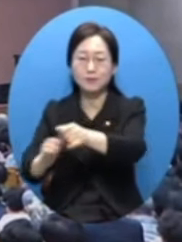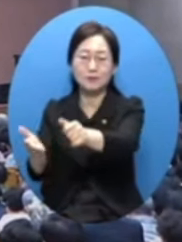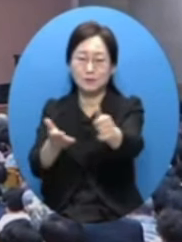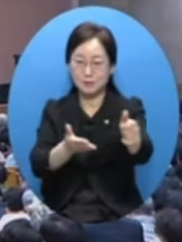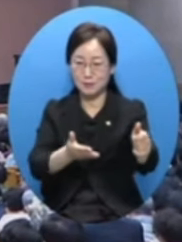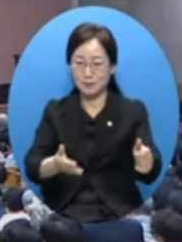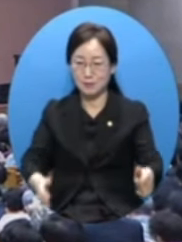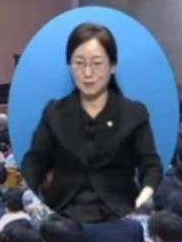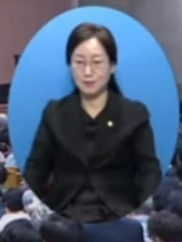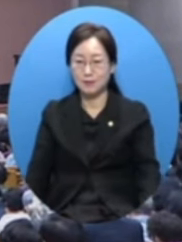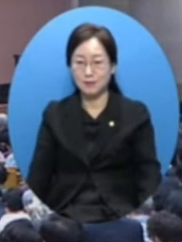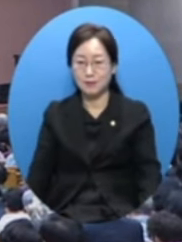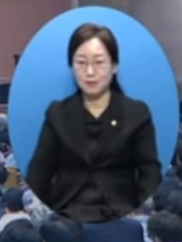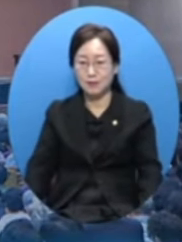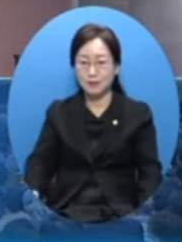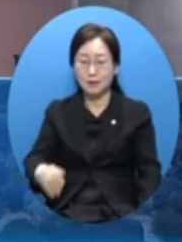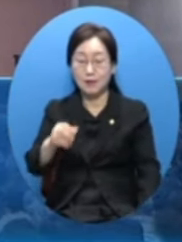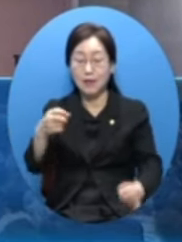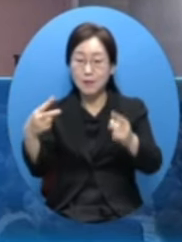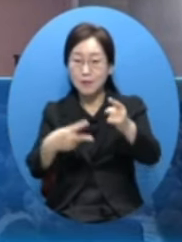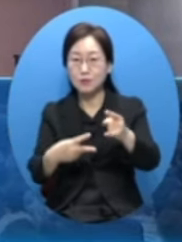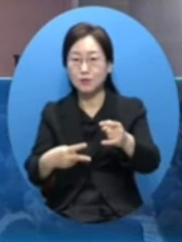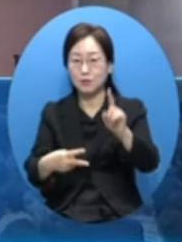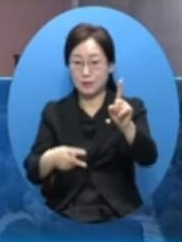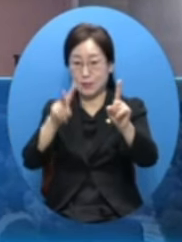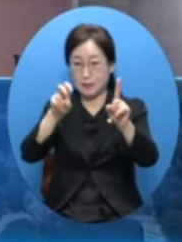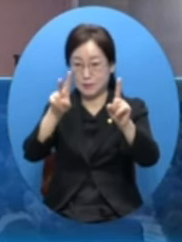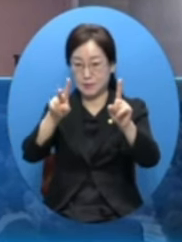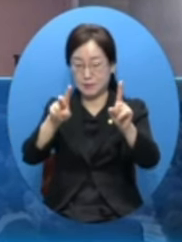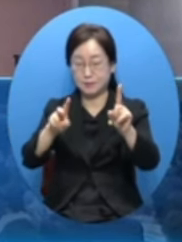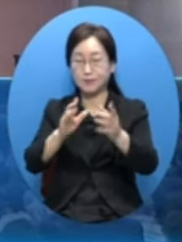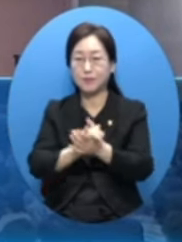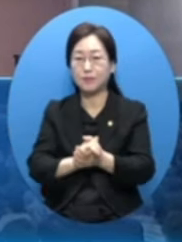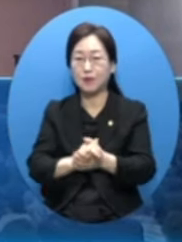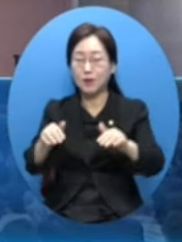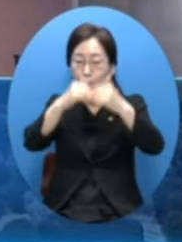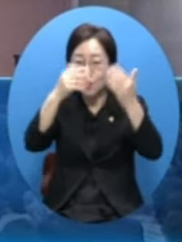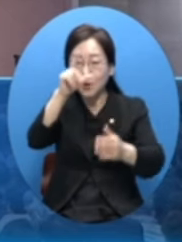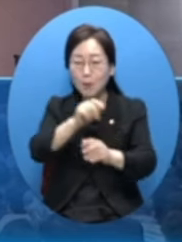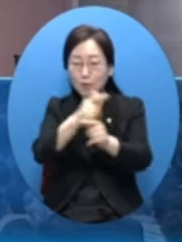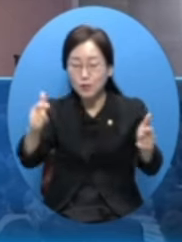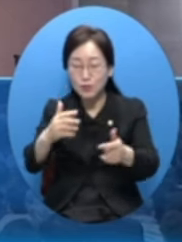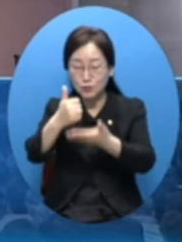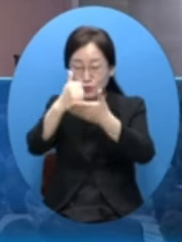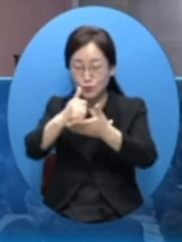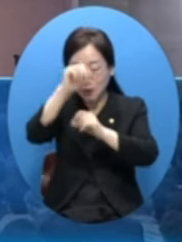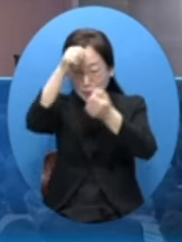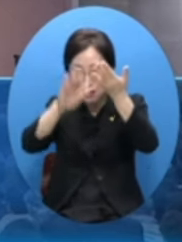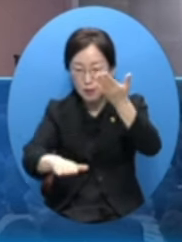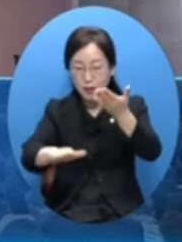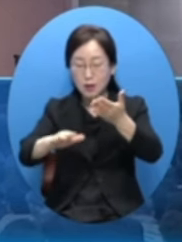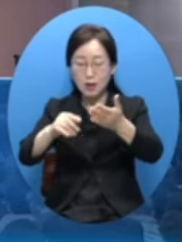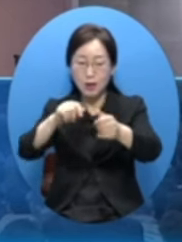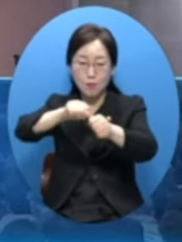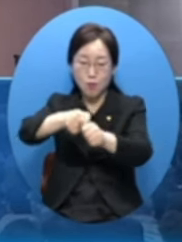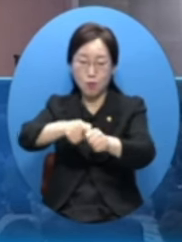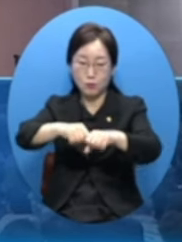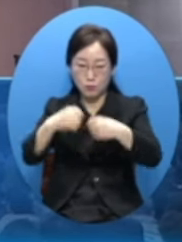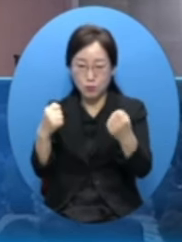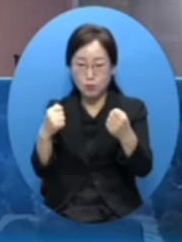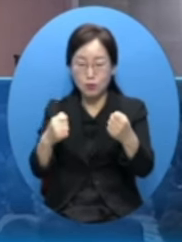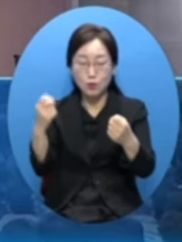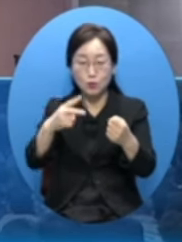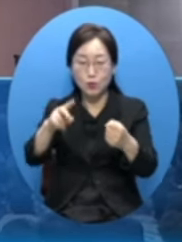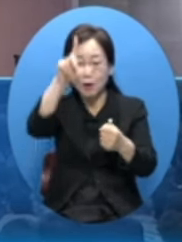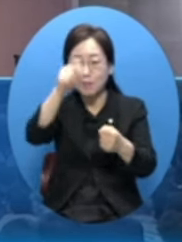것입니다. 에베소 1장 22절 23절을 설명합니다. 또 만물을 그의 발 아래 복종하게 하시고 그를 만물의 교회